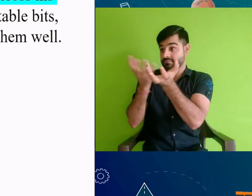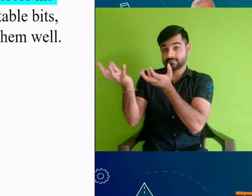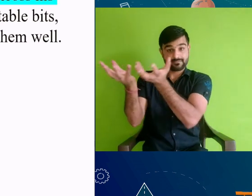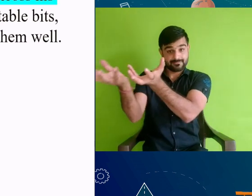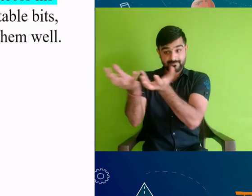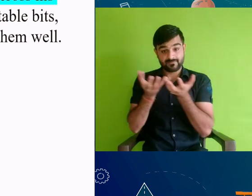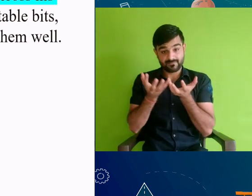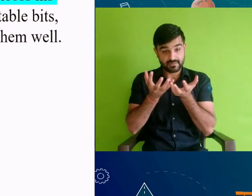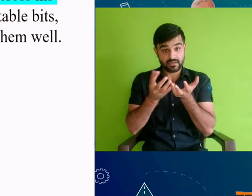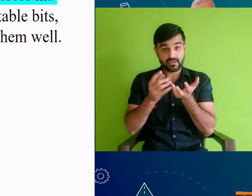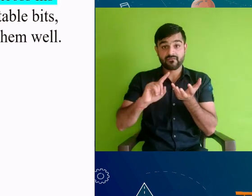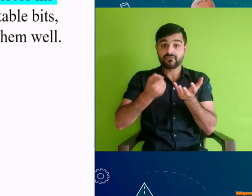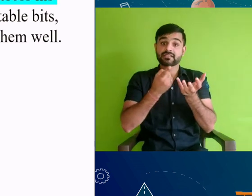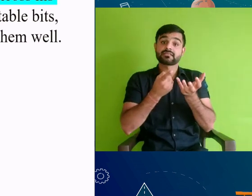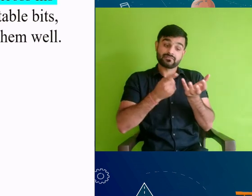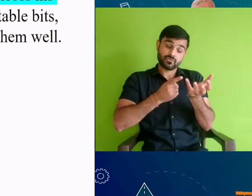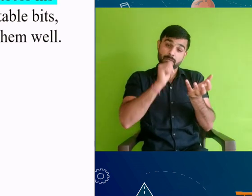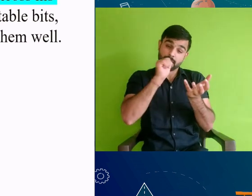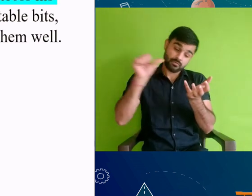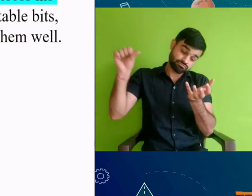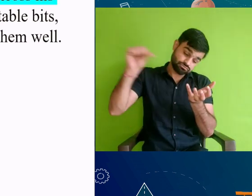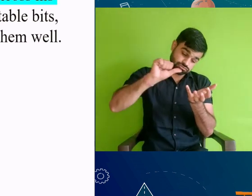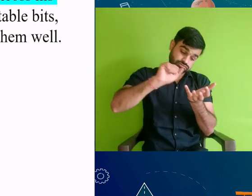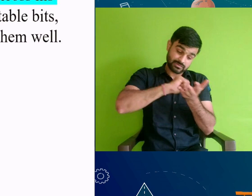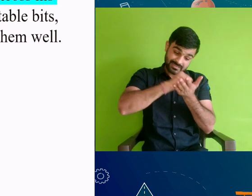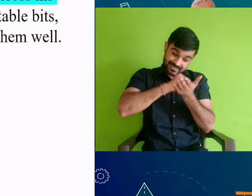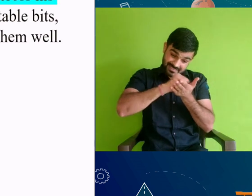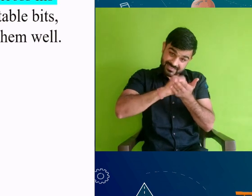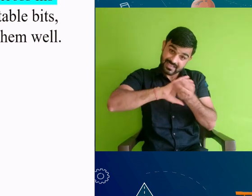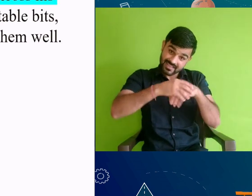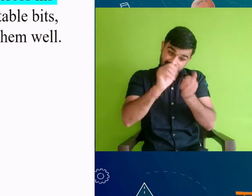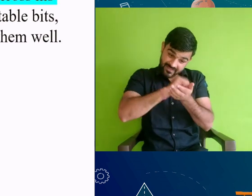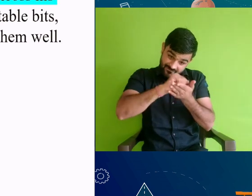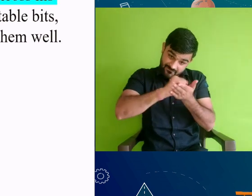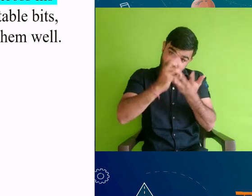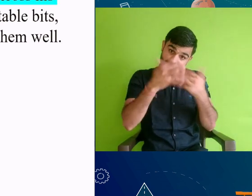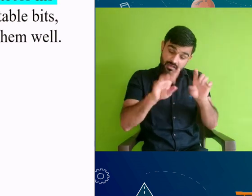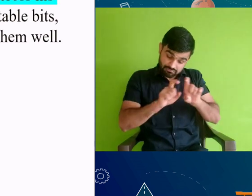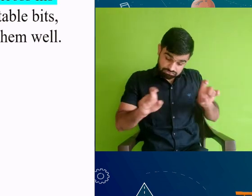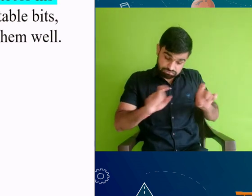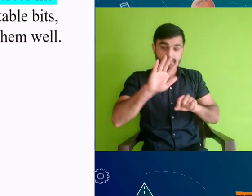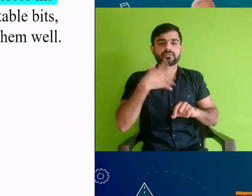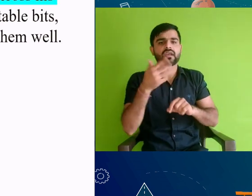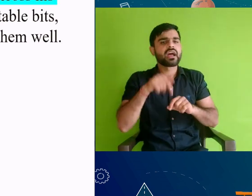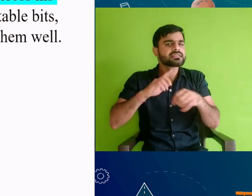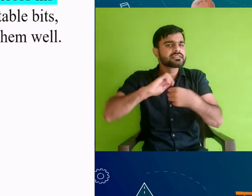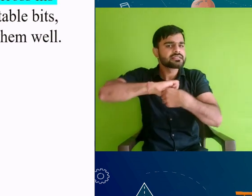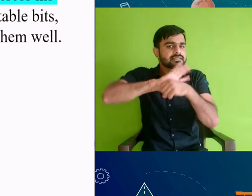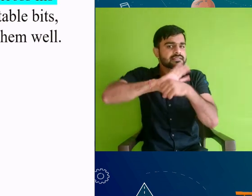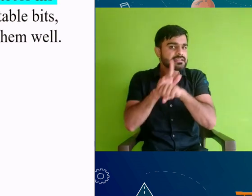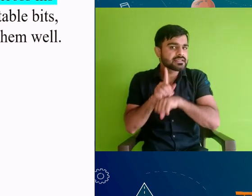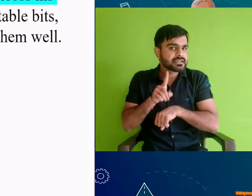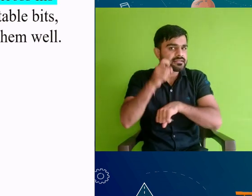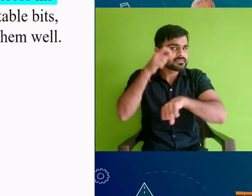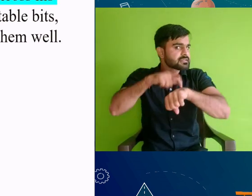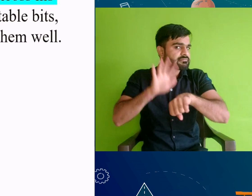पहले उन्हें अच्छे से वॉश करना है और फिर क्लीन करना है, क्योंकि आजकल कोरोना टाइम है, सभी बच्चों को इस